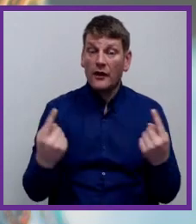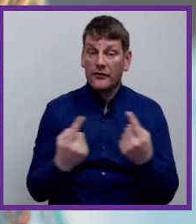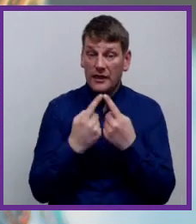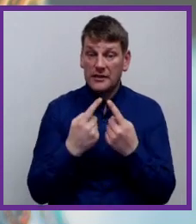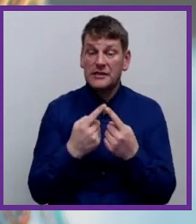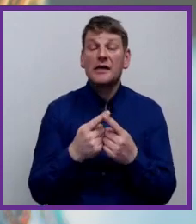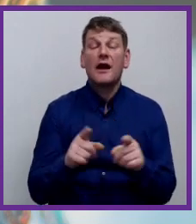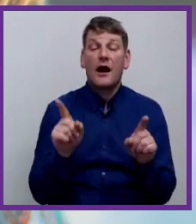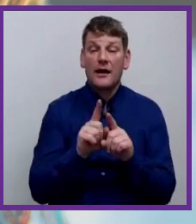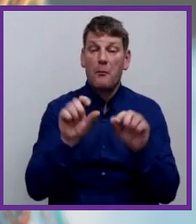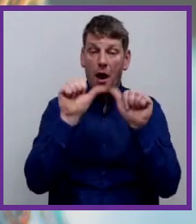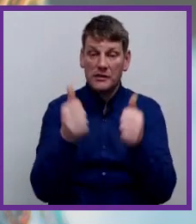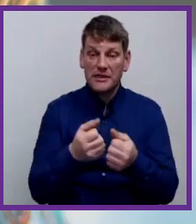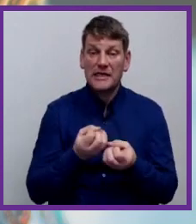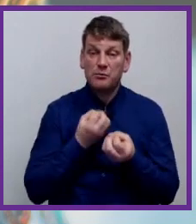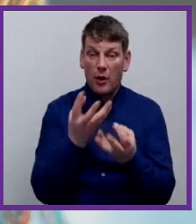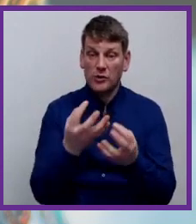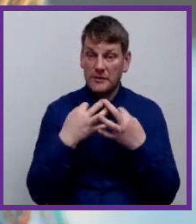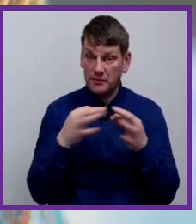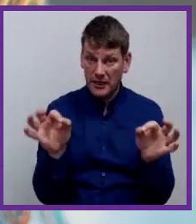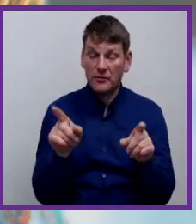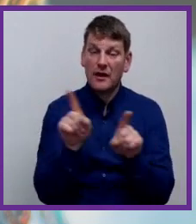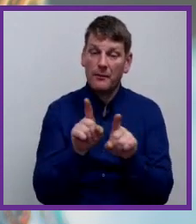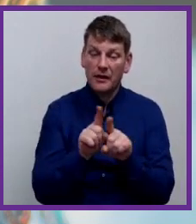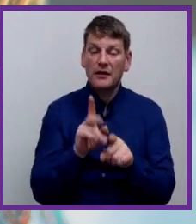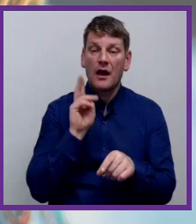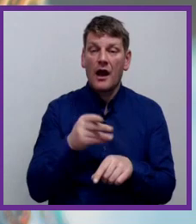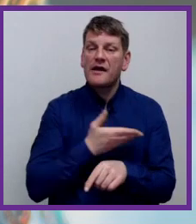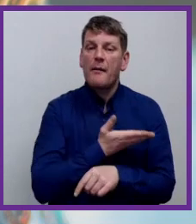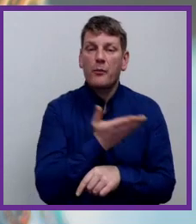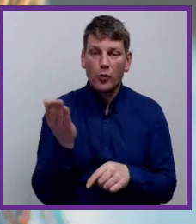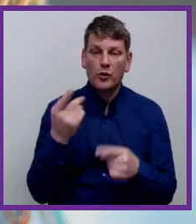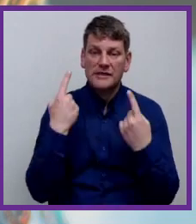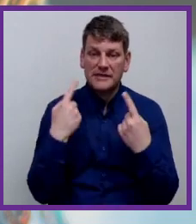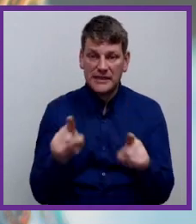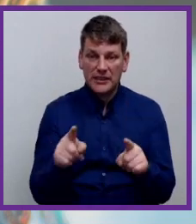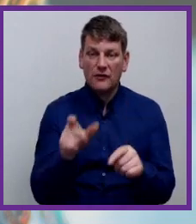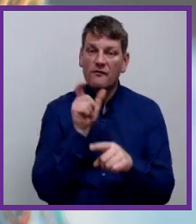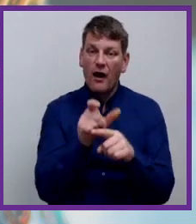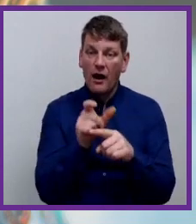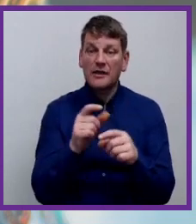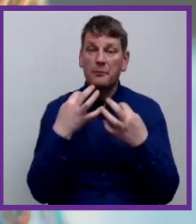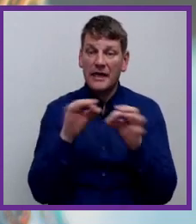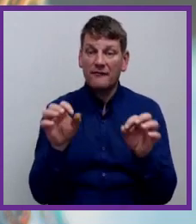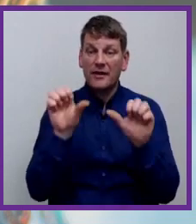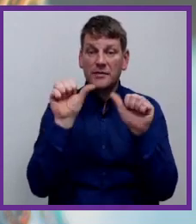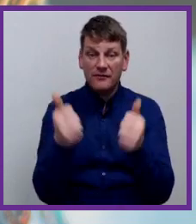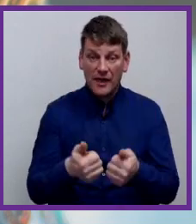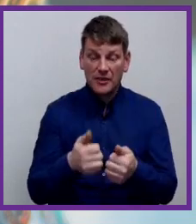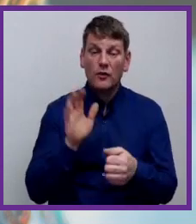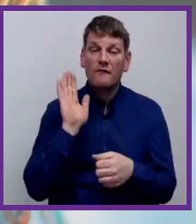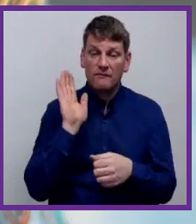arī mākslinieciskās izpausmes brīvība, tāpat kā jebkuru citu vārda brīvības veidu,